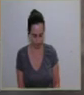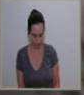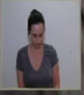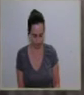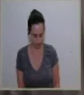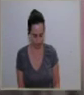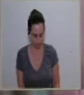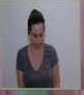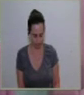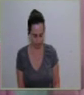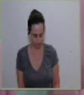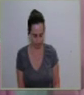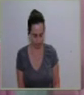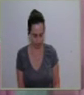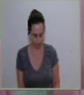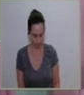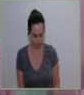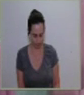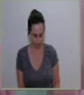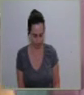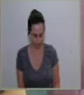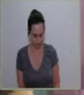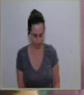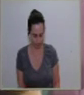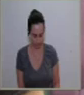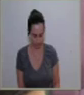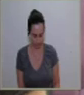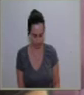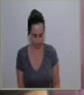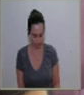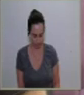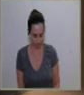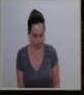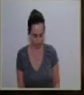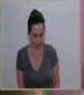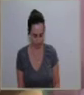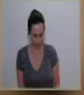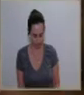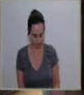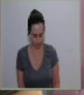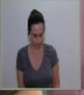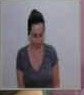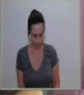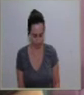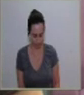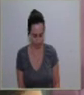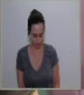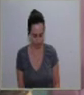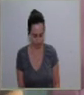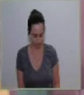זה ליד, זה כבר נהיה קר. נכון, אתה צודק. זה מבאס. הם צריכים להעביר לכם, רוצים אותו בזמן. כן?